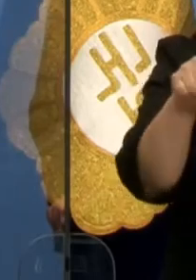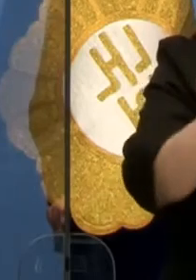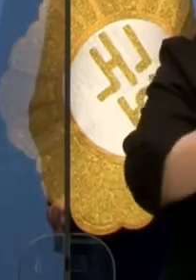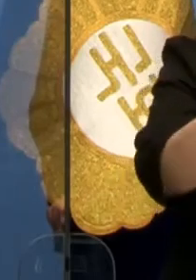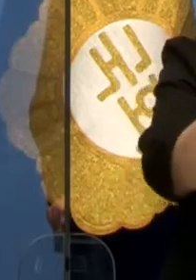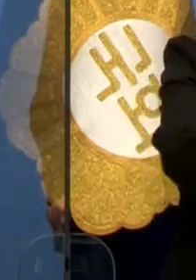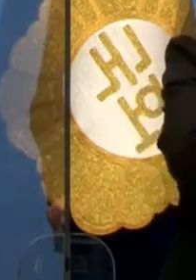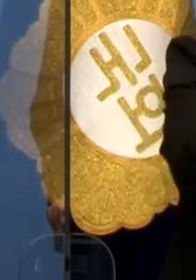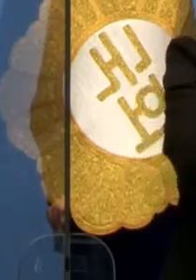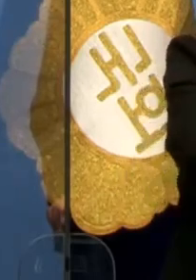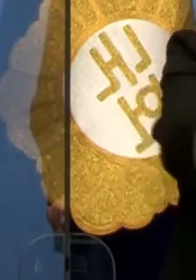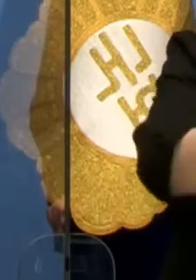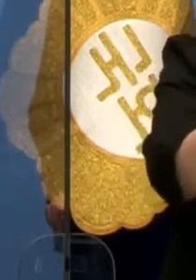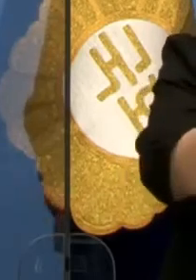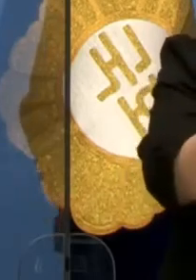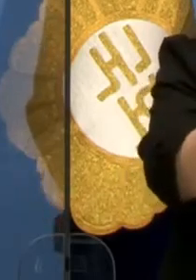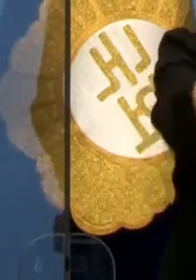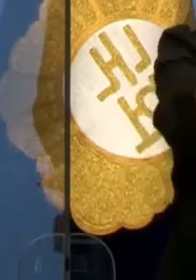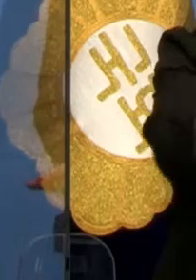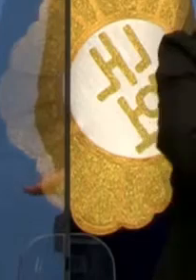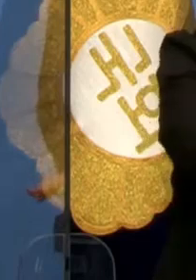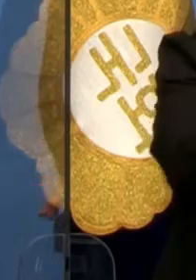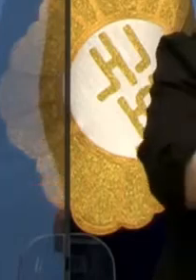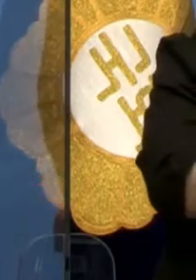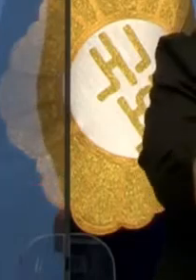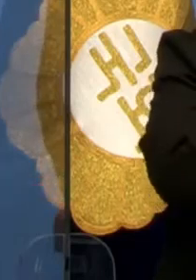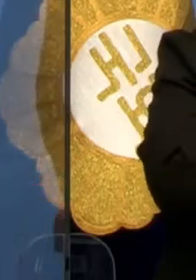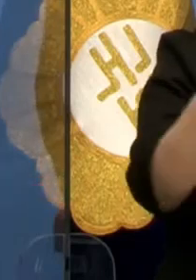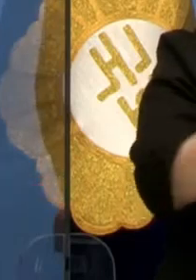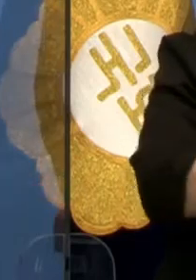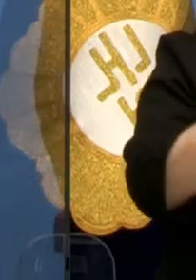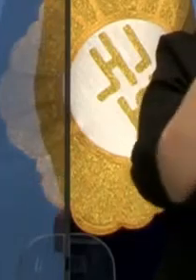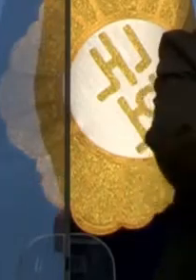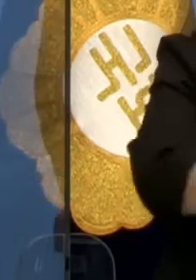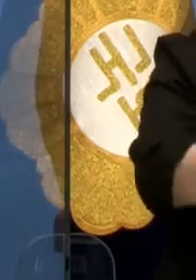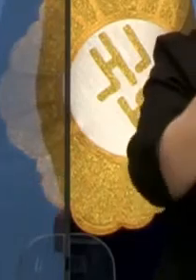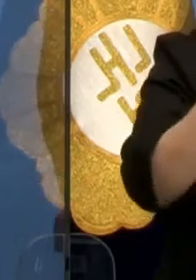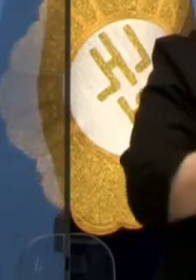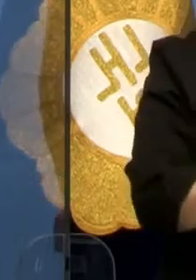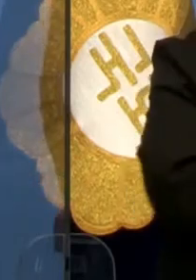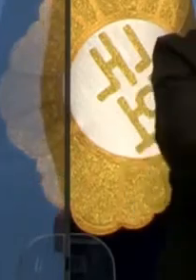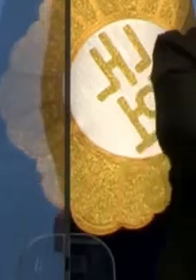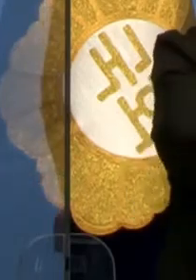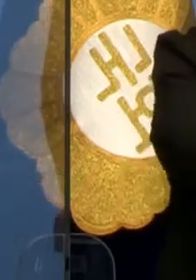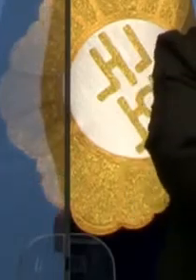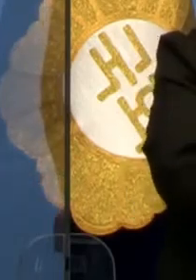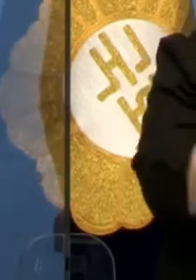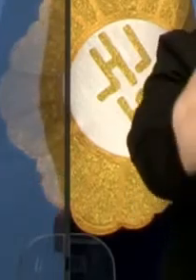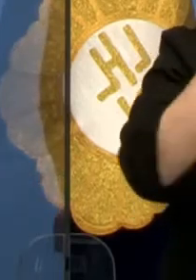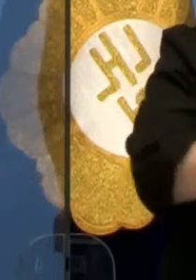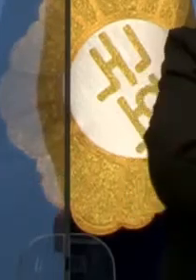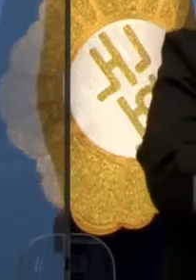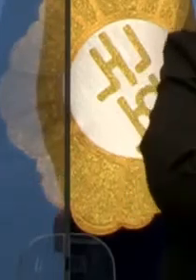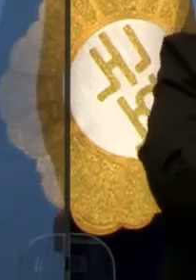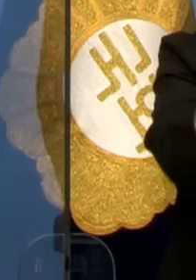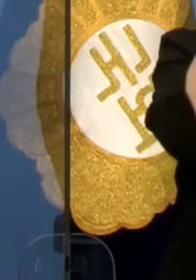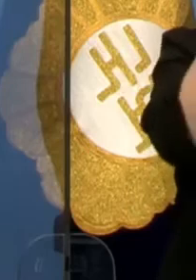언론은 경찰 공무원이 신분을 유지한 채 국회의원이 됐다며 우이 독경식의 악의적인